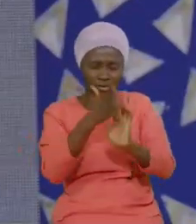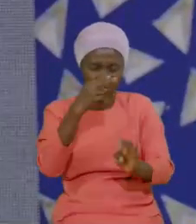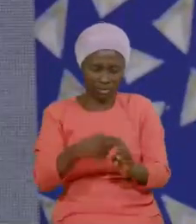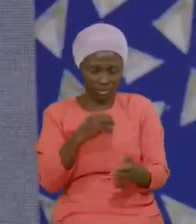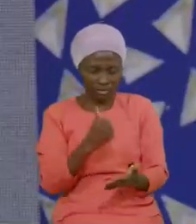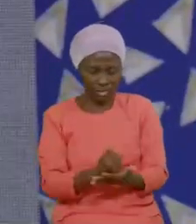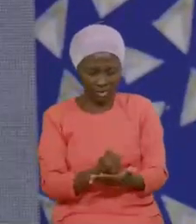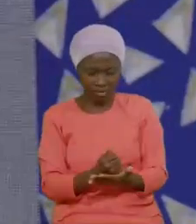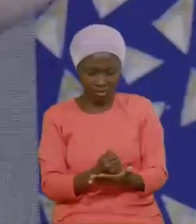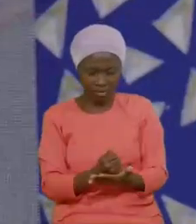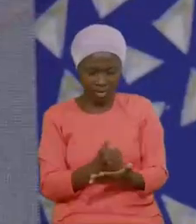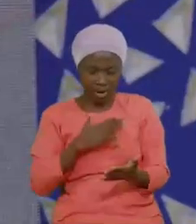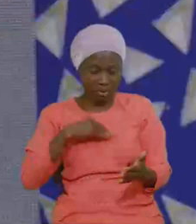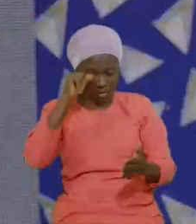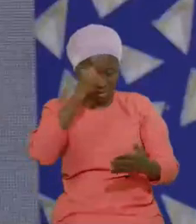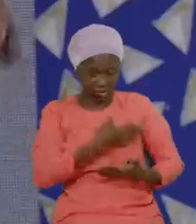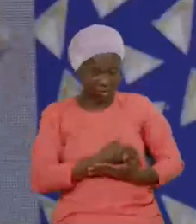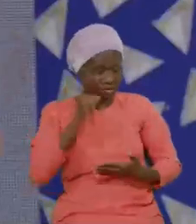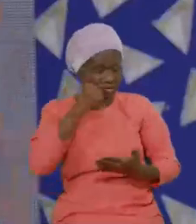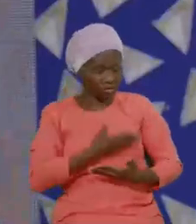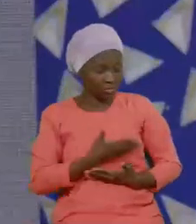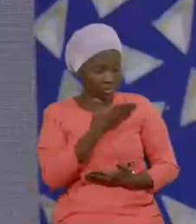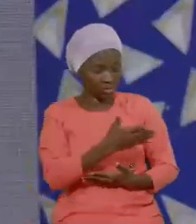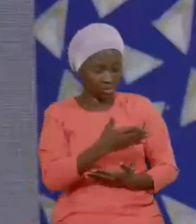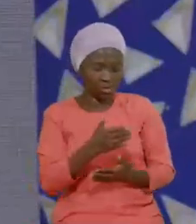Mon frère là-bas, ma soeur là-bas, conduis-les à la gloire.